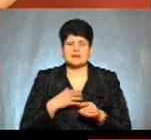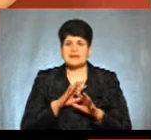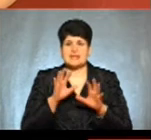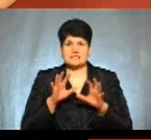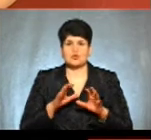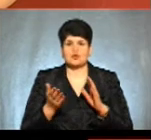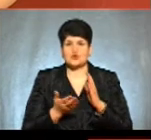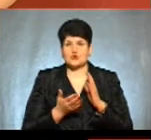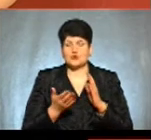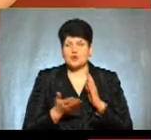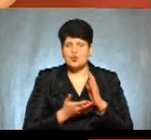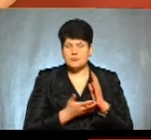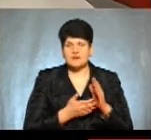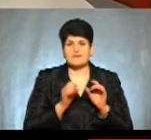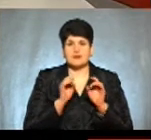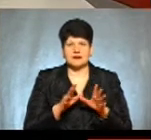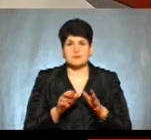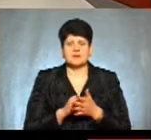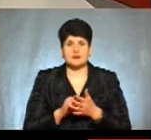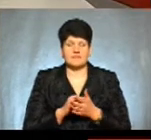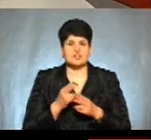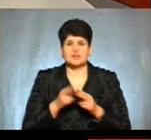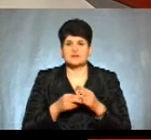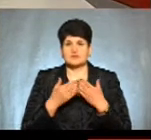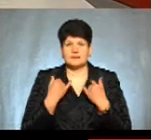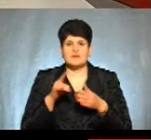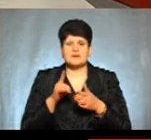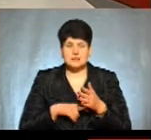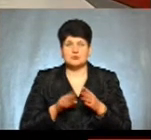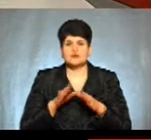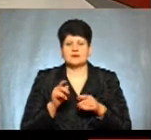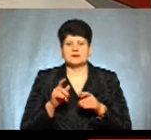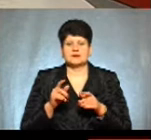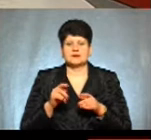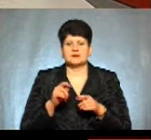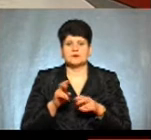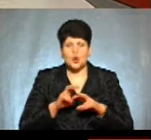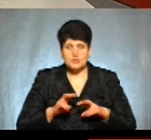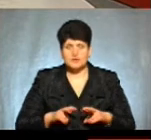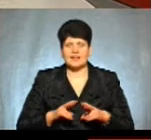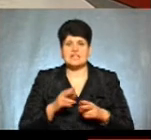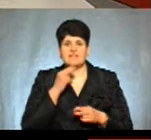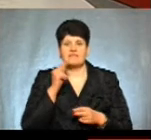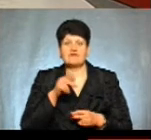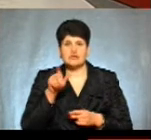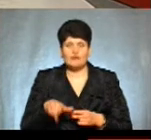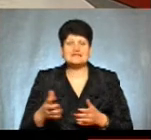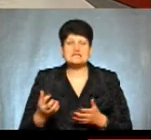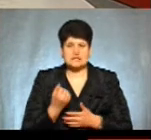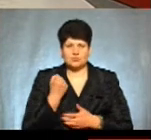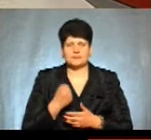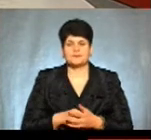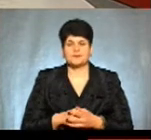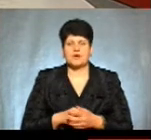рубки, де передані матеріали, але вони ще не завершені. Віримо в те, що все-таки вони були розслідувані і винуватці були знайдені. Стосовно відновлення